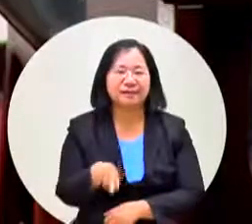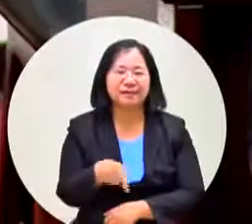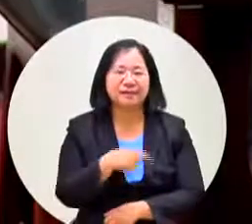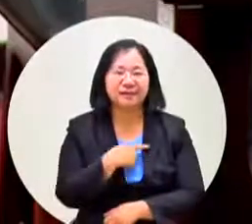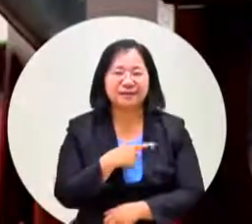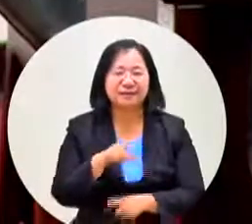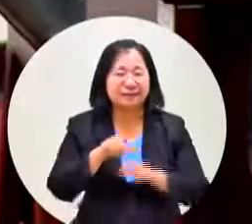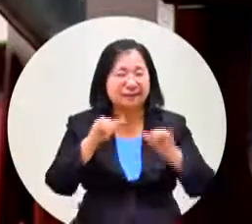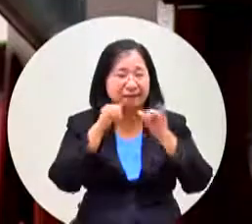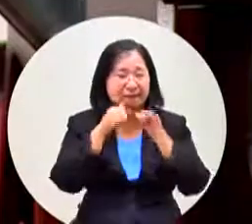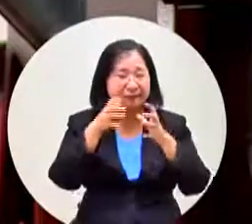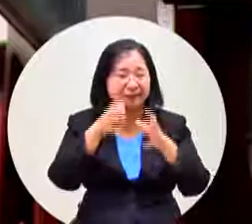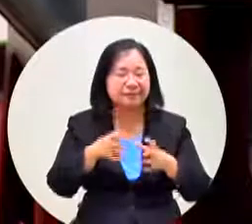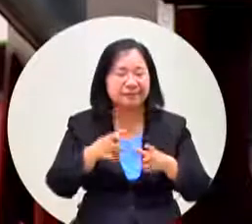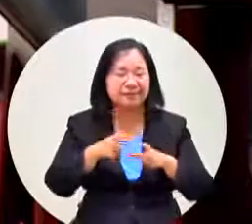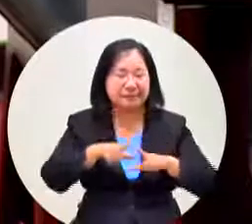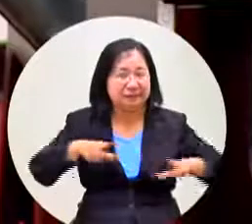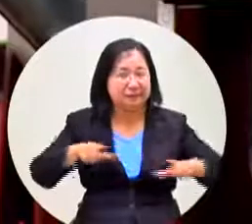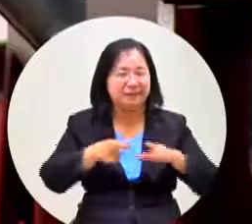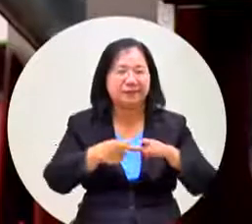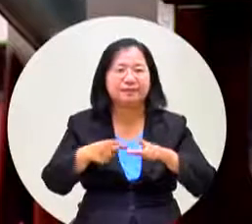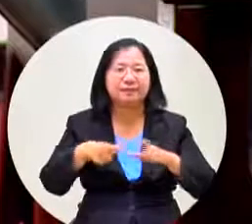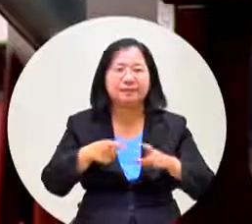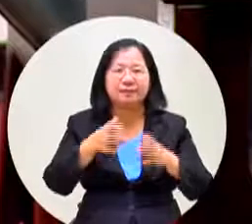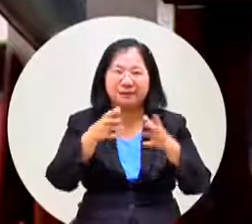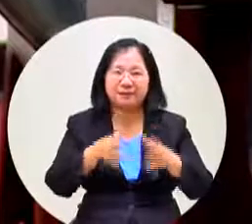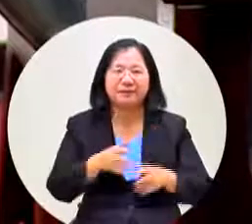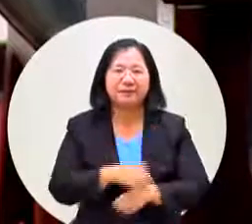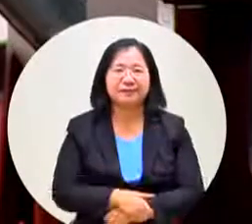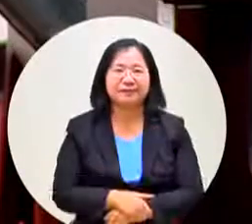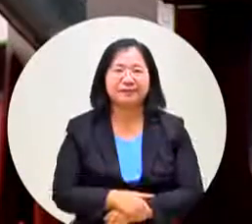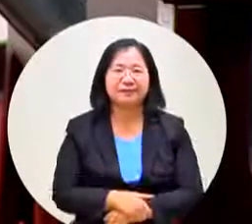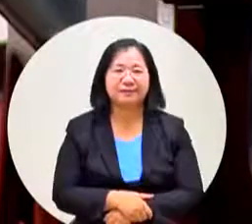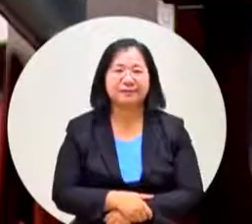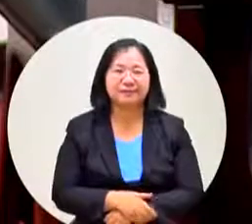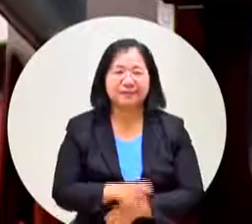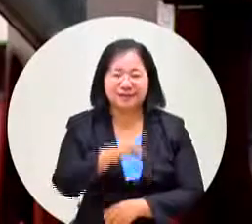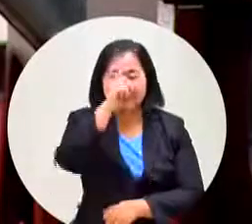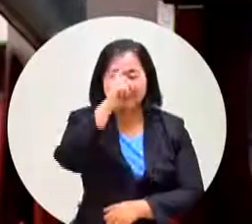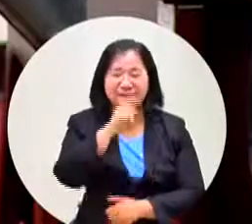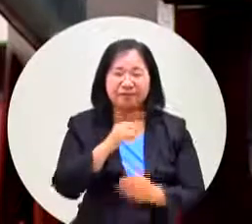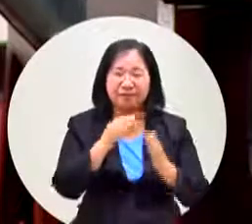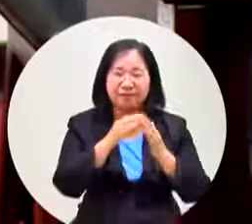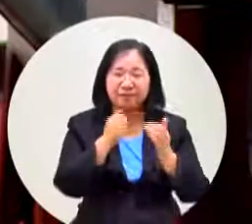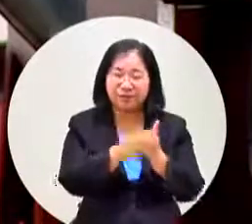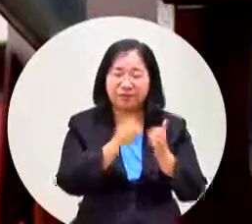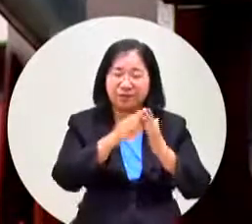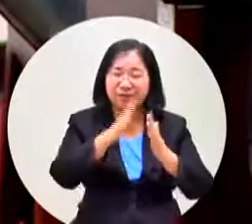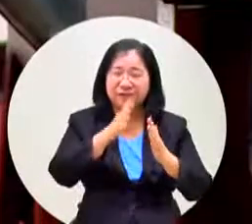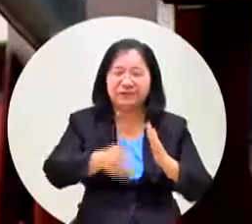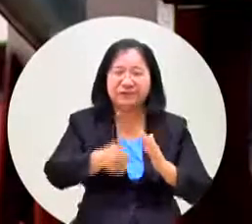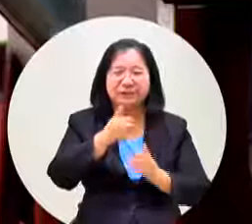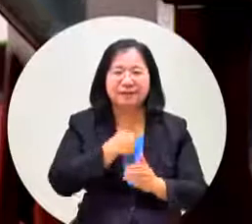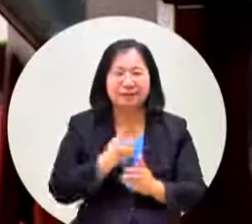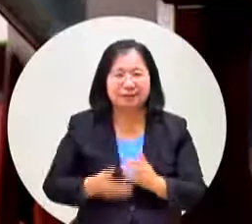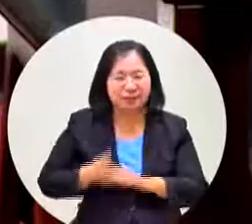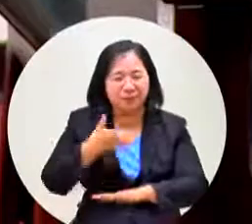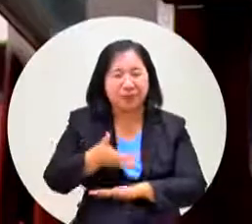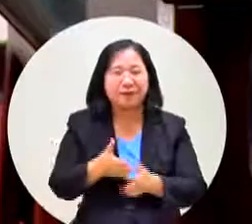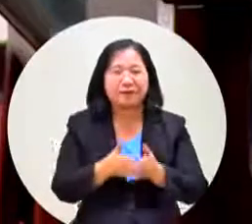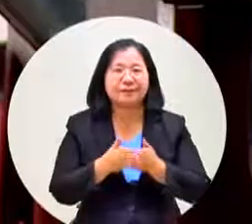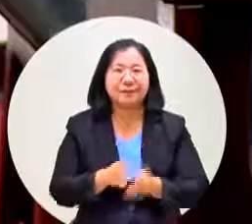钱都实在是不得了。开票讲唔简单，但是真啊用地征收的吼，迄费用实在是吼，即、